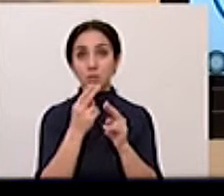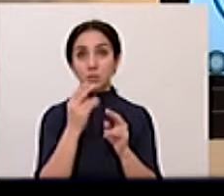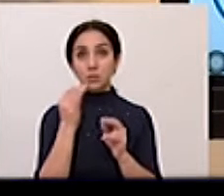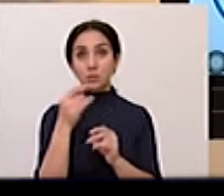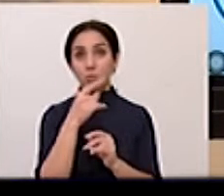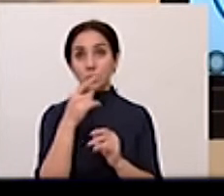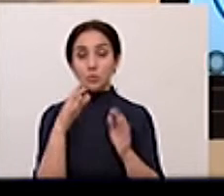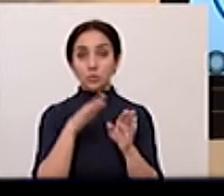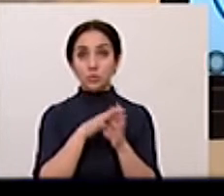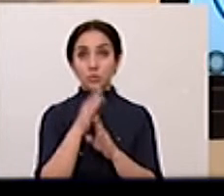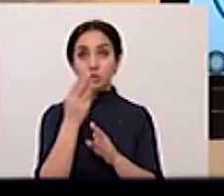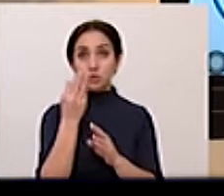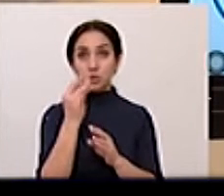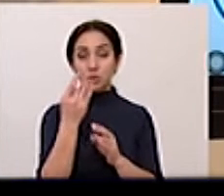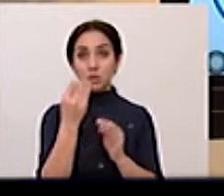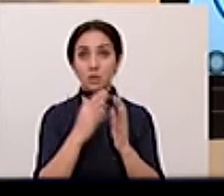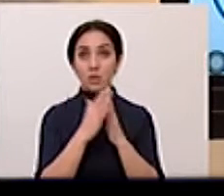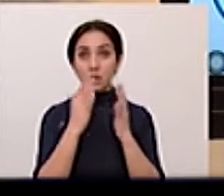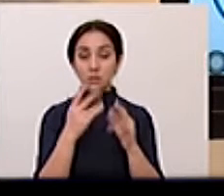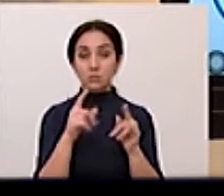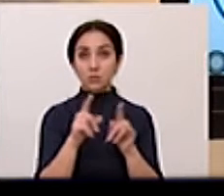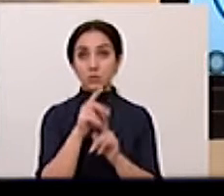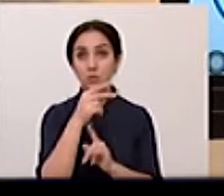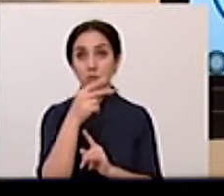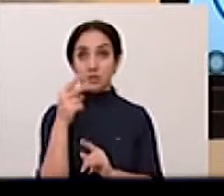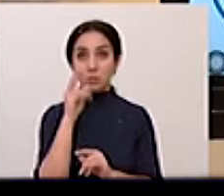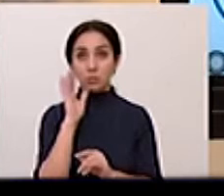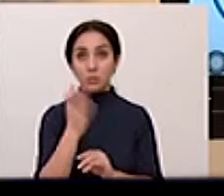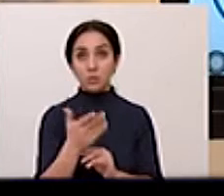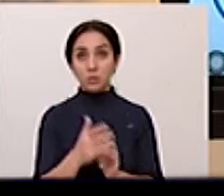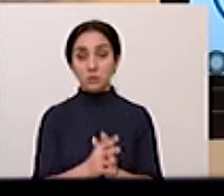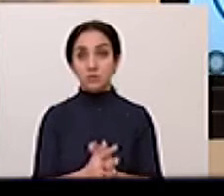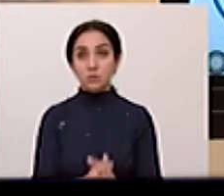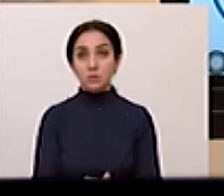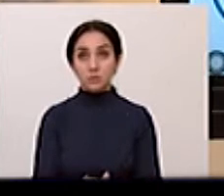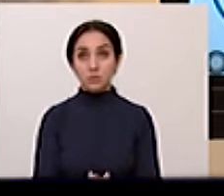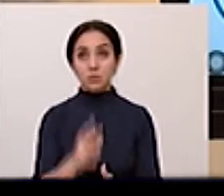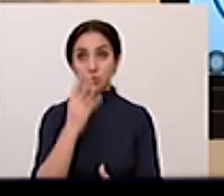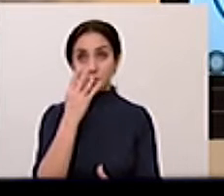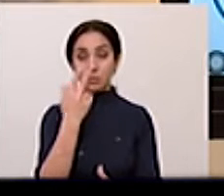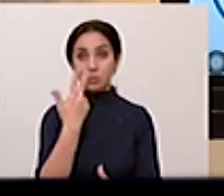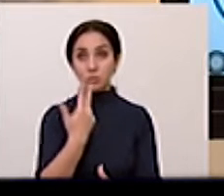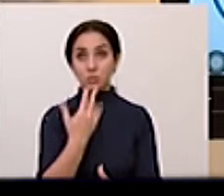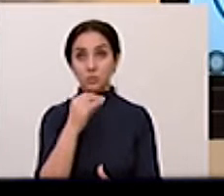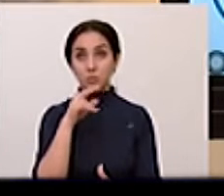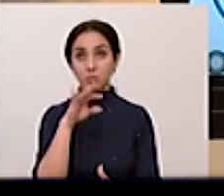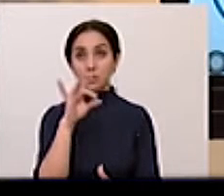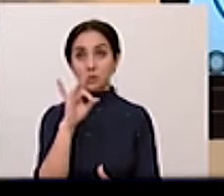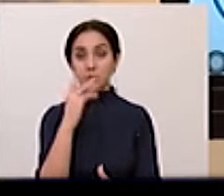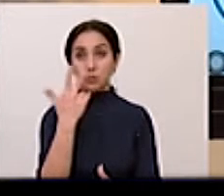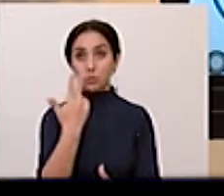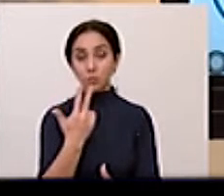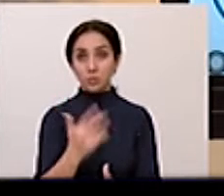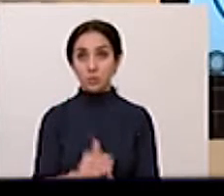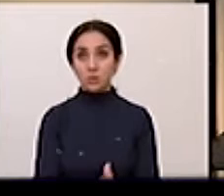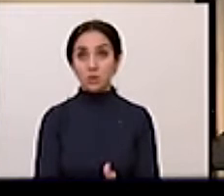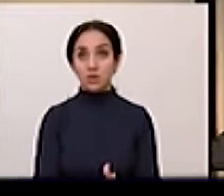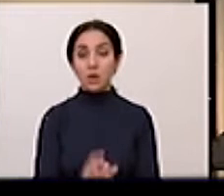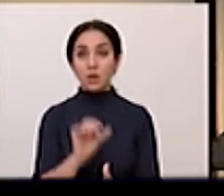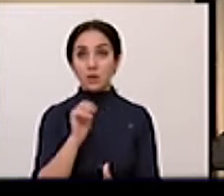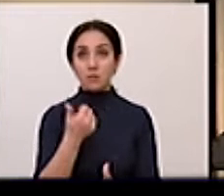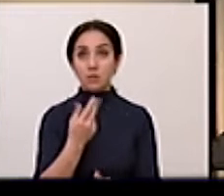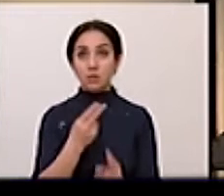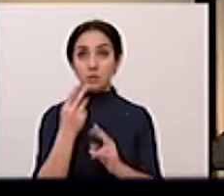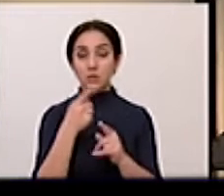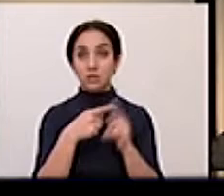esa butun to'la sharning hajmi teng bo'ladi 4 taqsim 3 pi r kubga. Avval